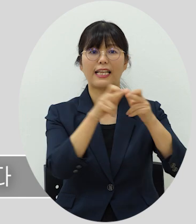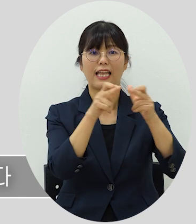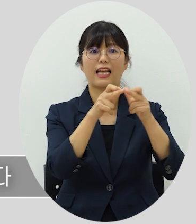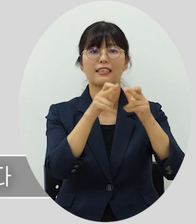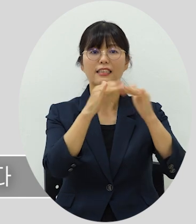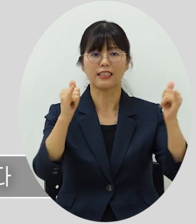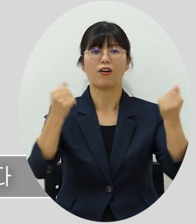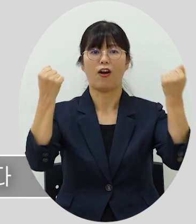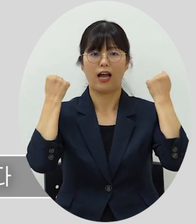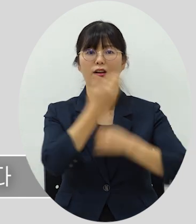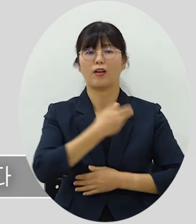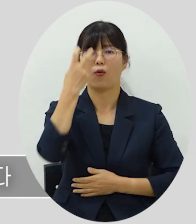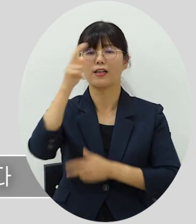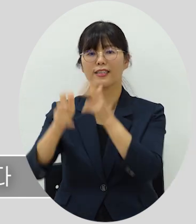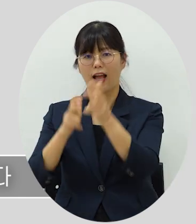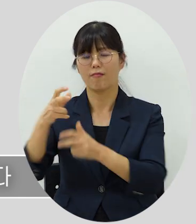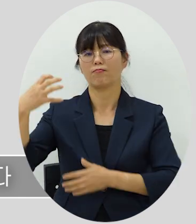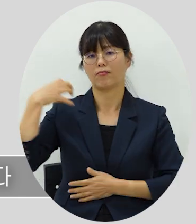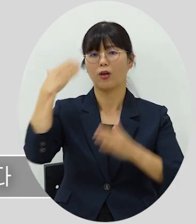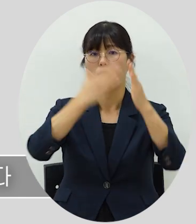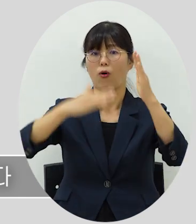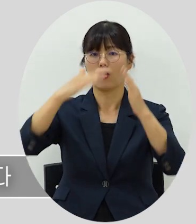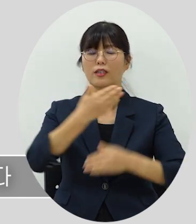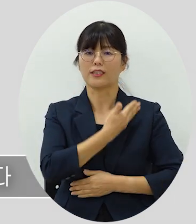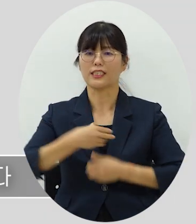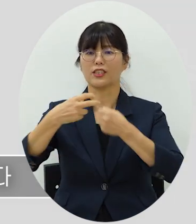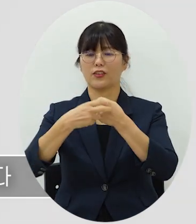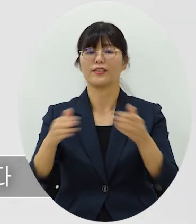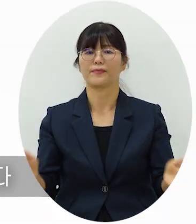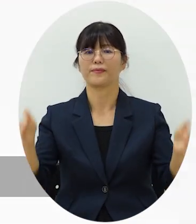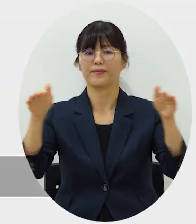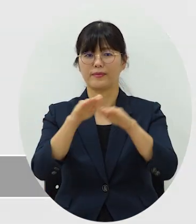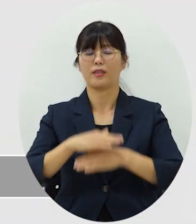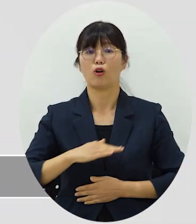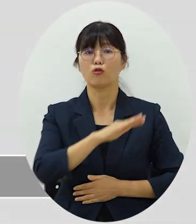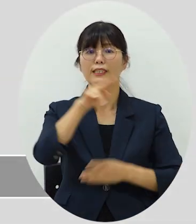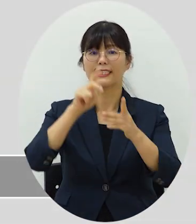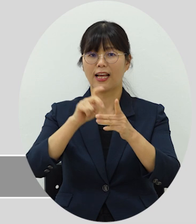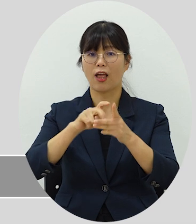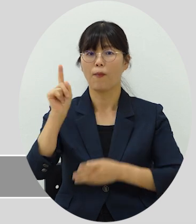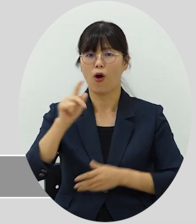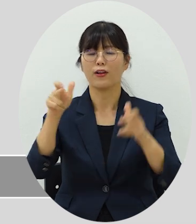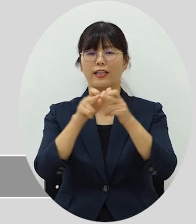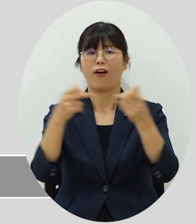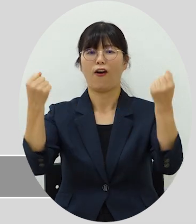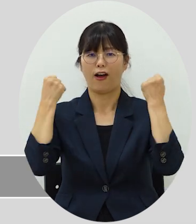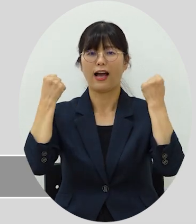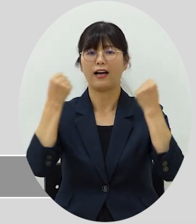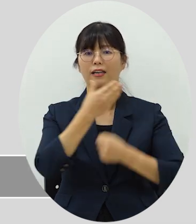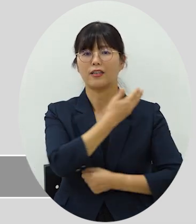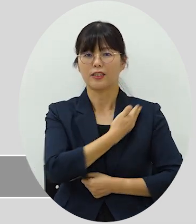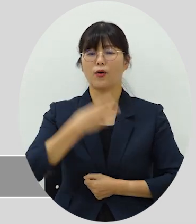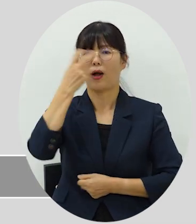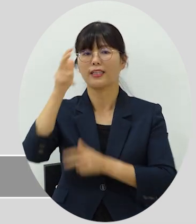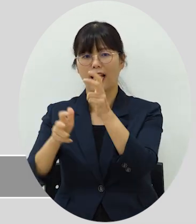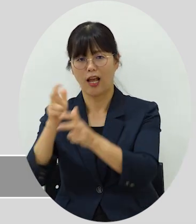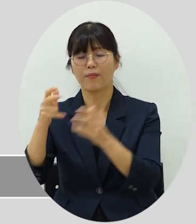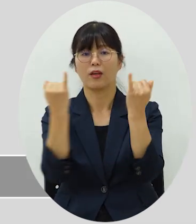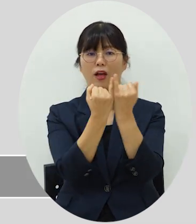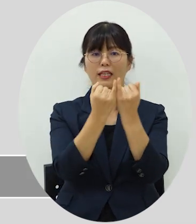장애인 건강보건관리 사업을 수행하는 공공보건의료기관입니다. 우리 센터는 장애인 건강보건관리